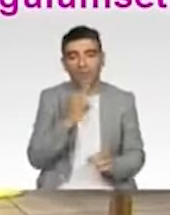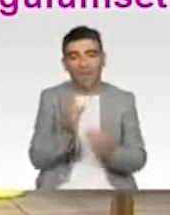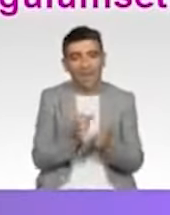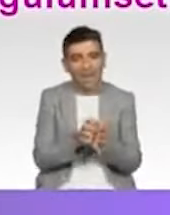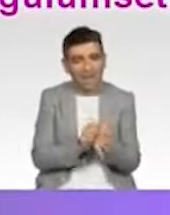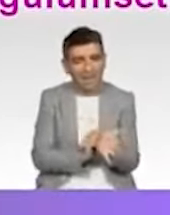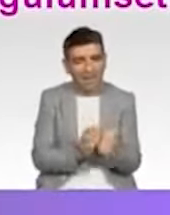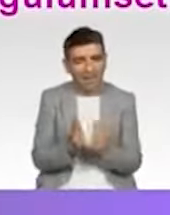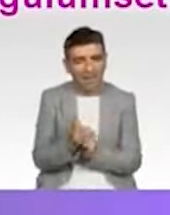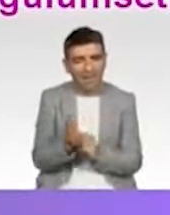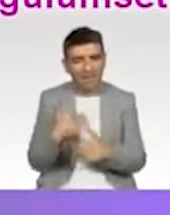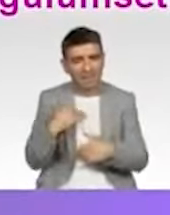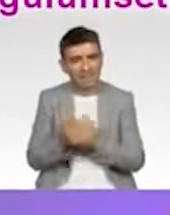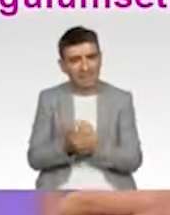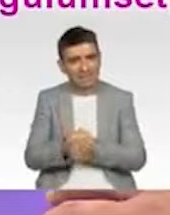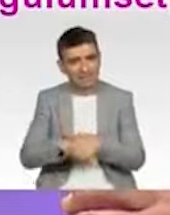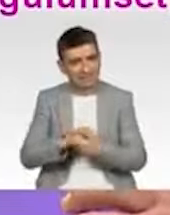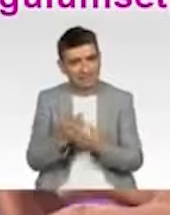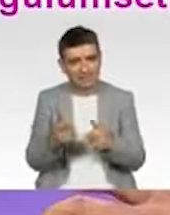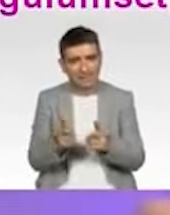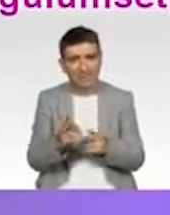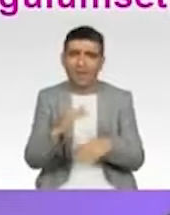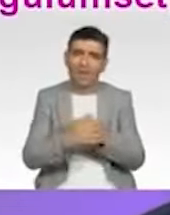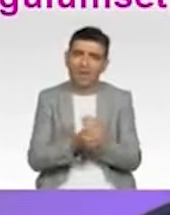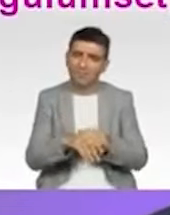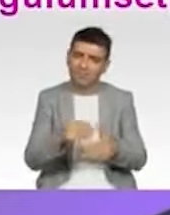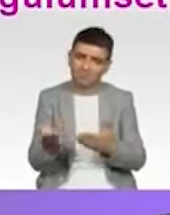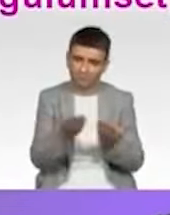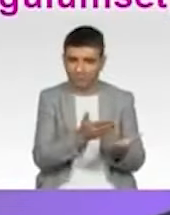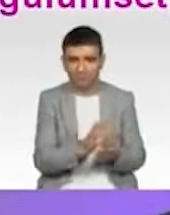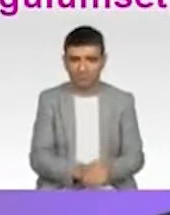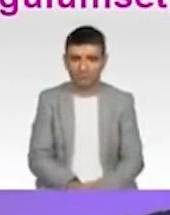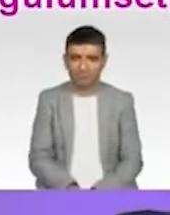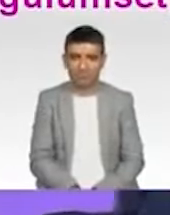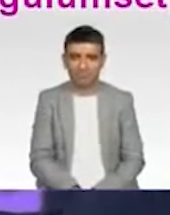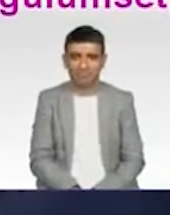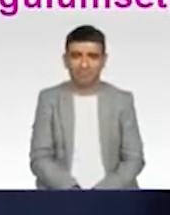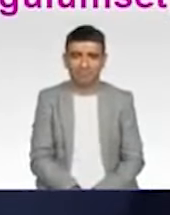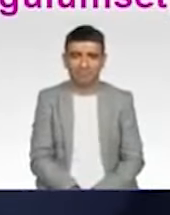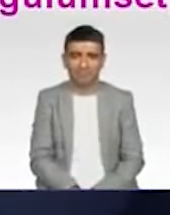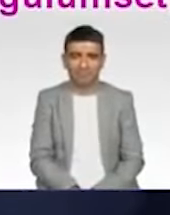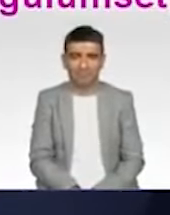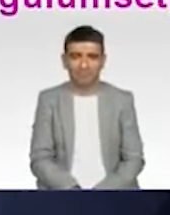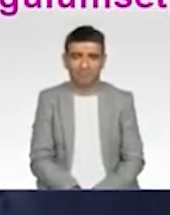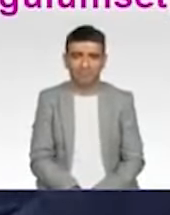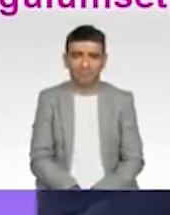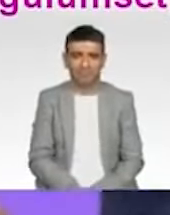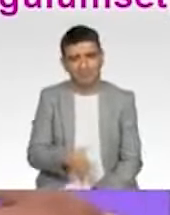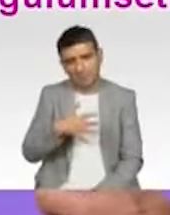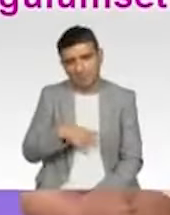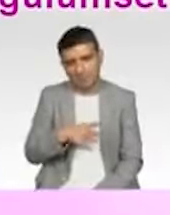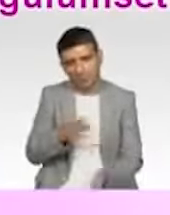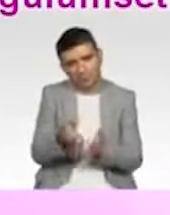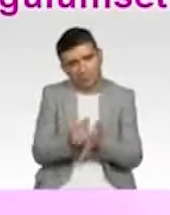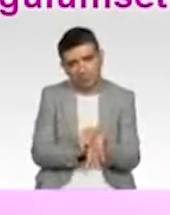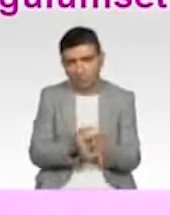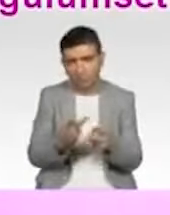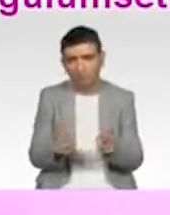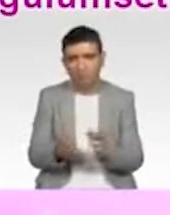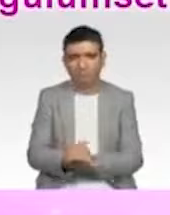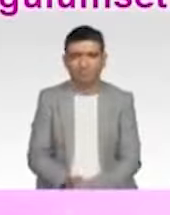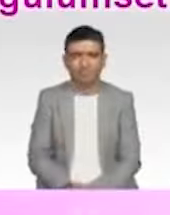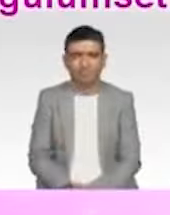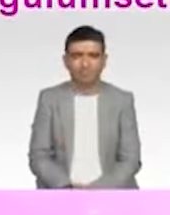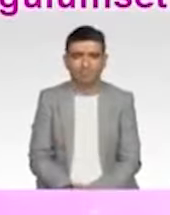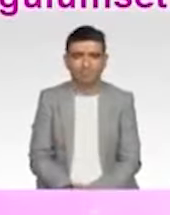var mı? Yoksa ellerimi yıkayabilirim. Bence elini yıka direkt. Yıka el lezzeti ya. Diyorsun. Ama istiyorsan takabilirsin.